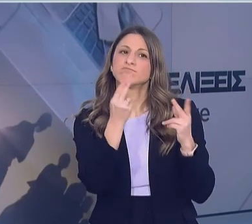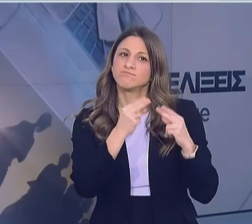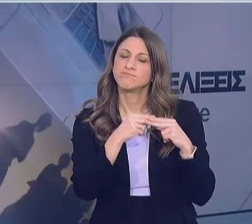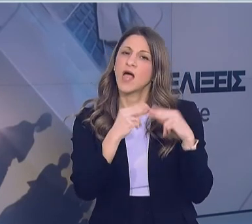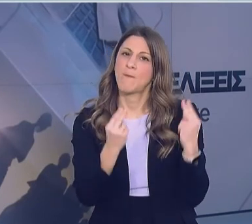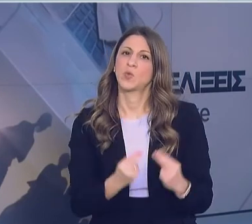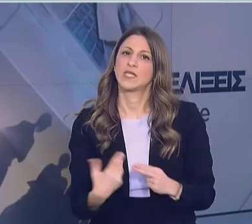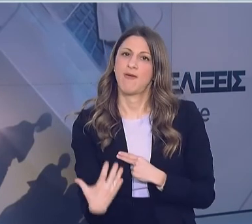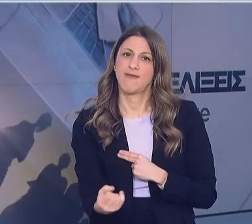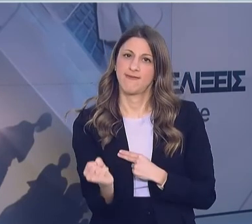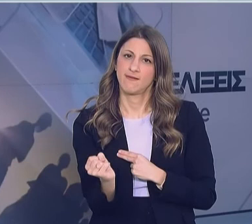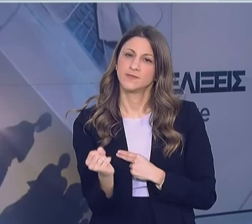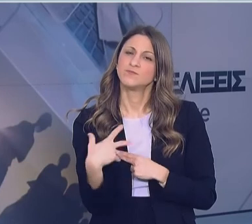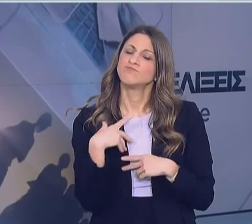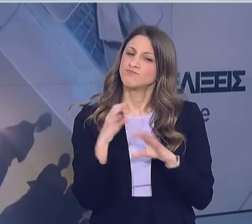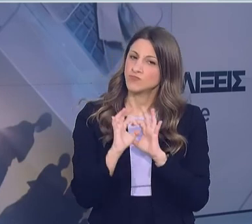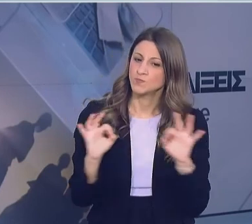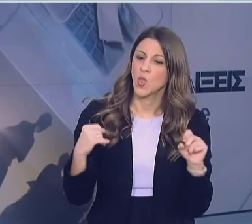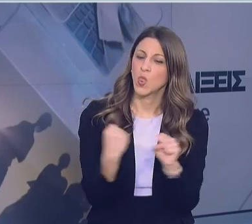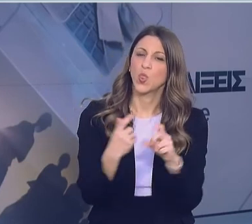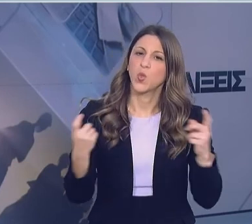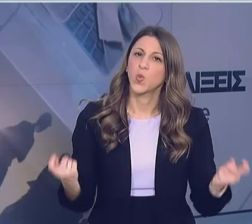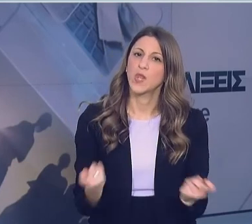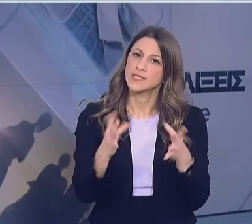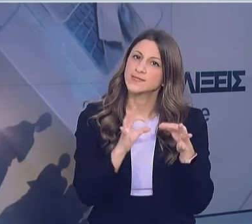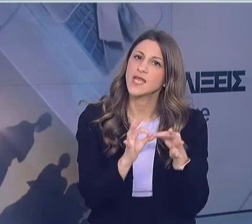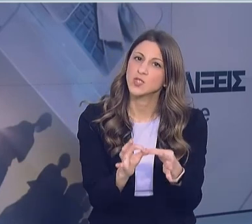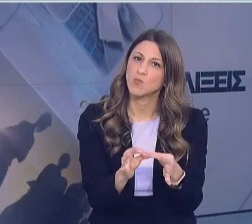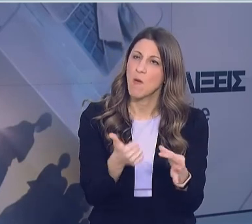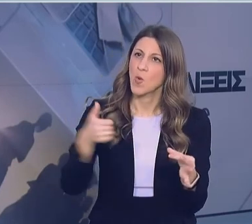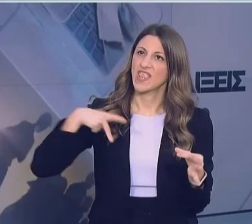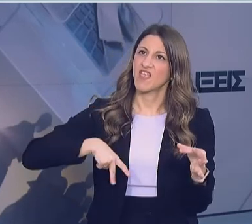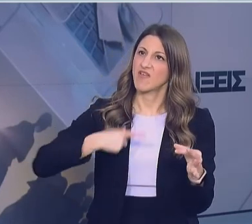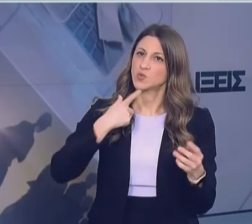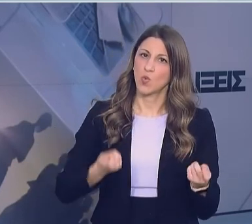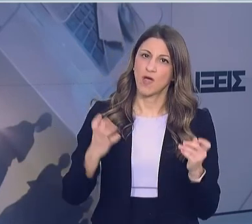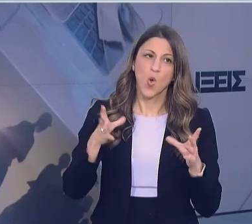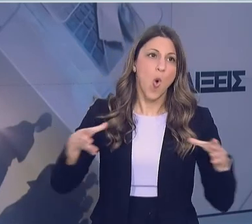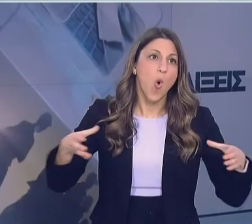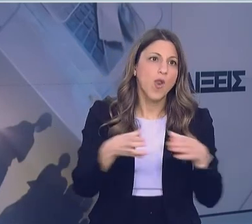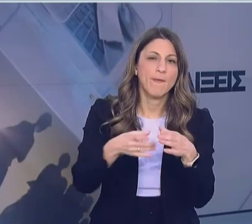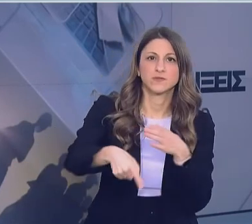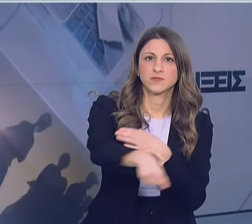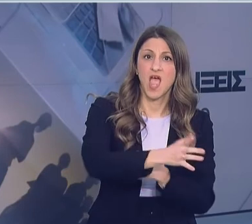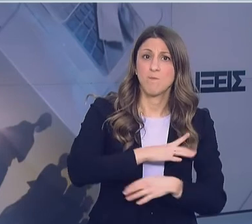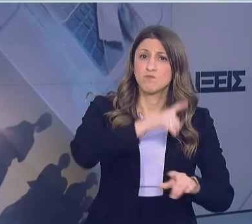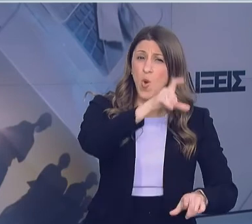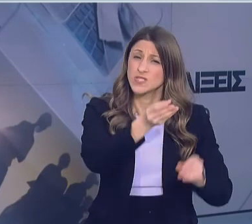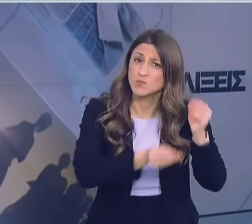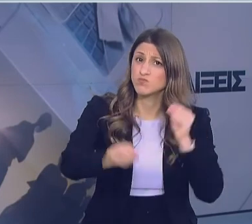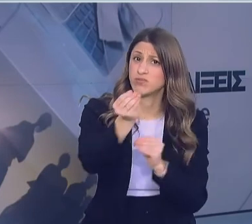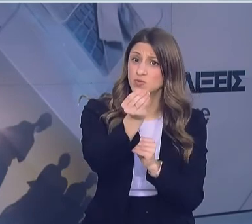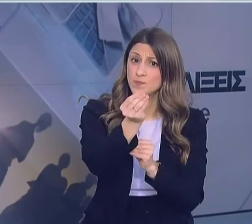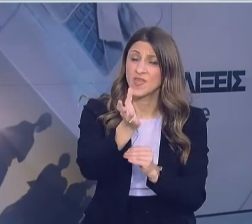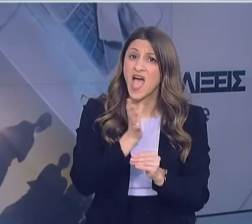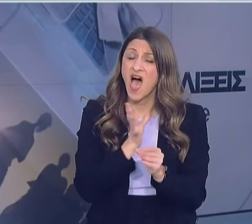εγώ, δεν το κάνουν η κυβέρνηση, το κάνουμε όλοι μαζί. Αυτό είναι νομίζω το βασικότερο από όλα. Ότι προσπαθεί